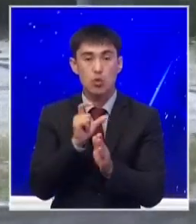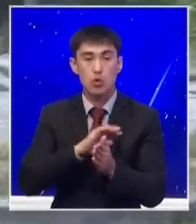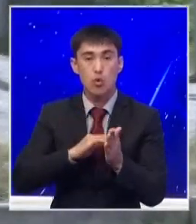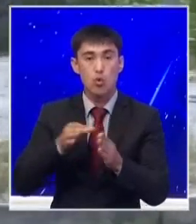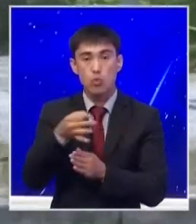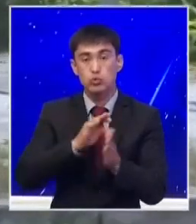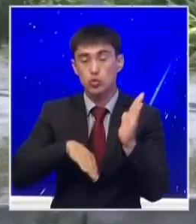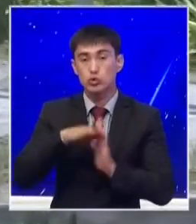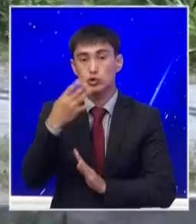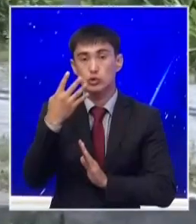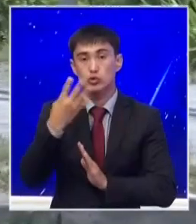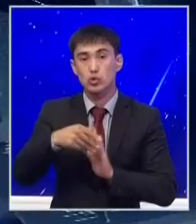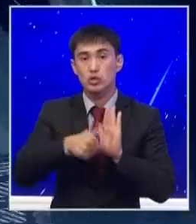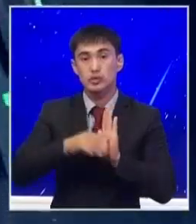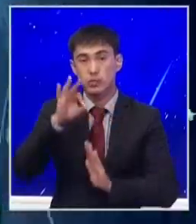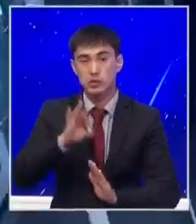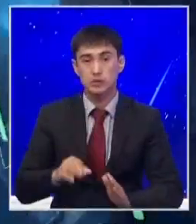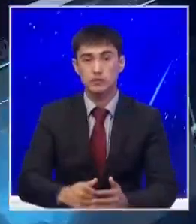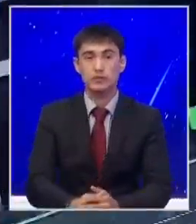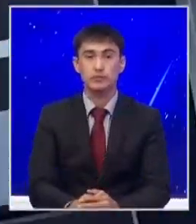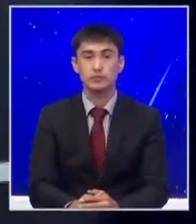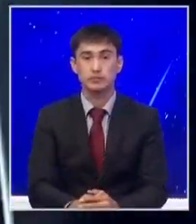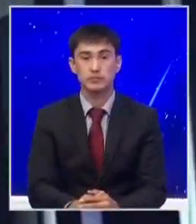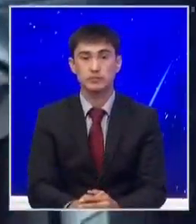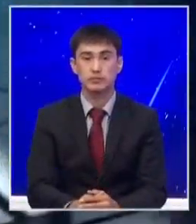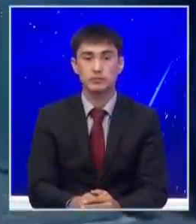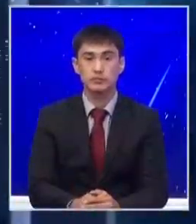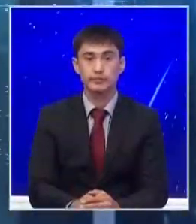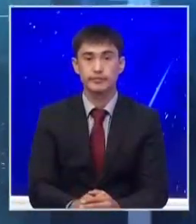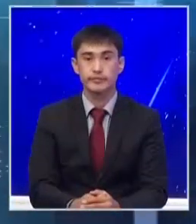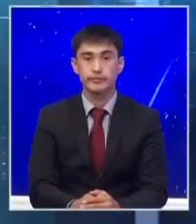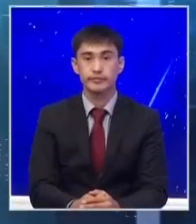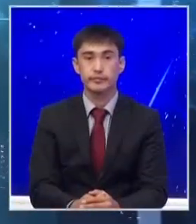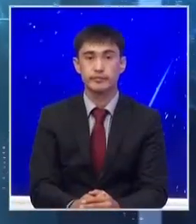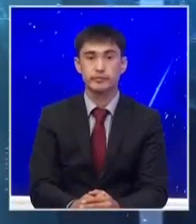улучшится на 46%. Айсу Жандосова, Амина Кудайберген, телеканал ЖТСУ, Кунаев.